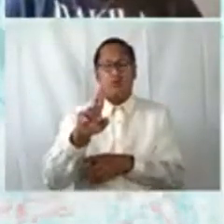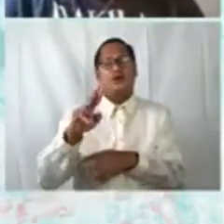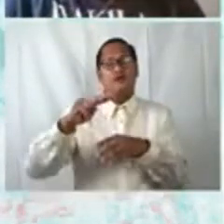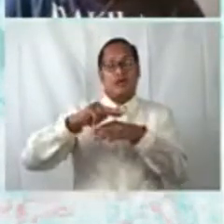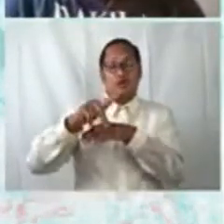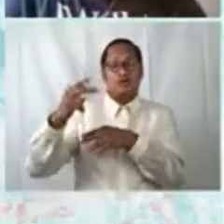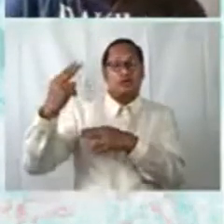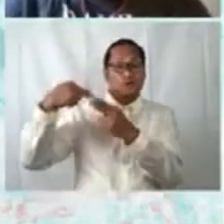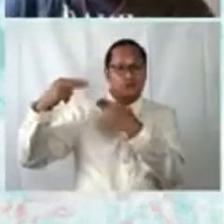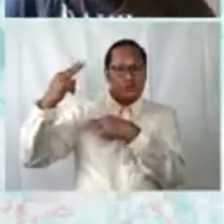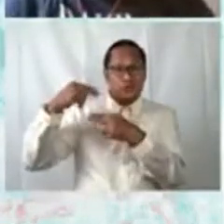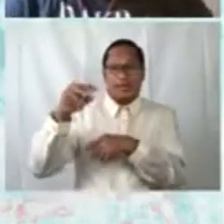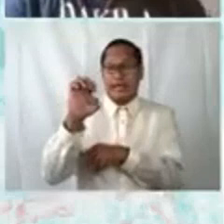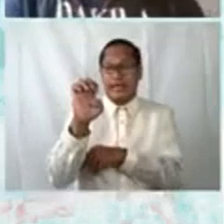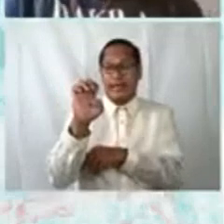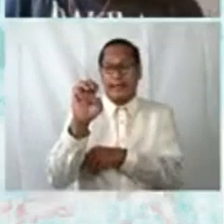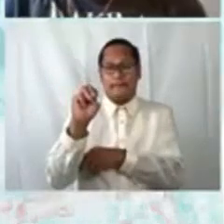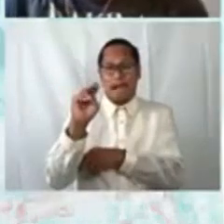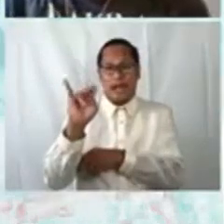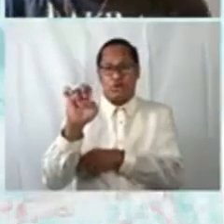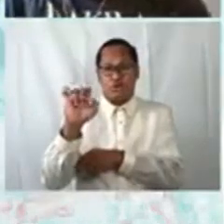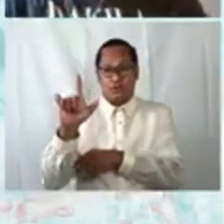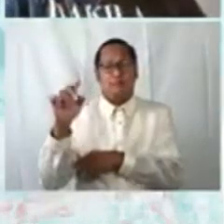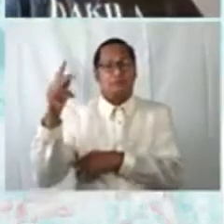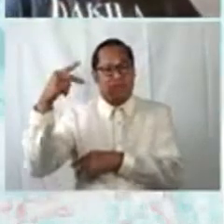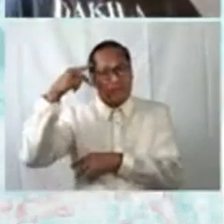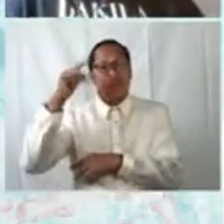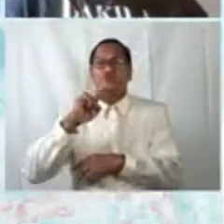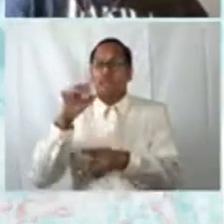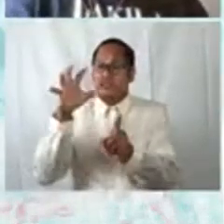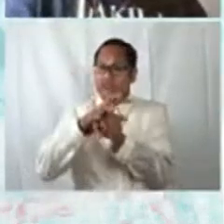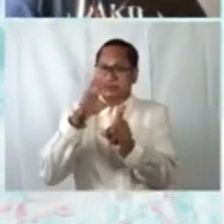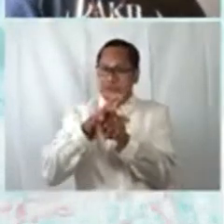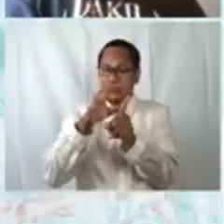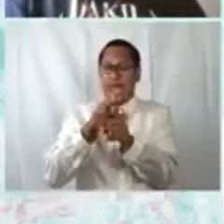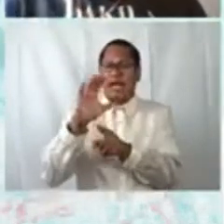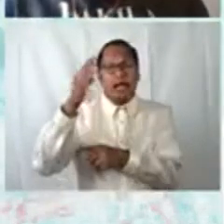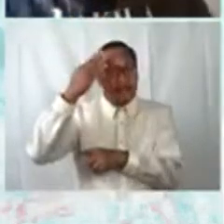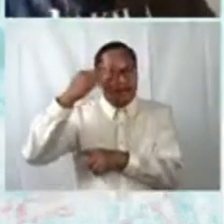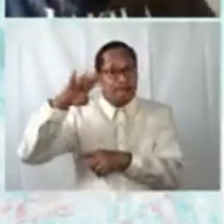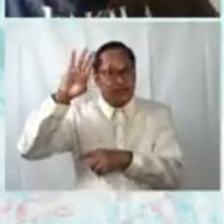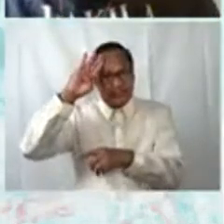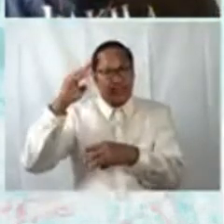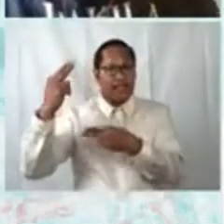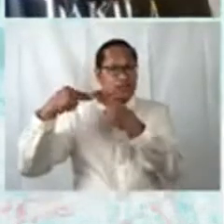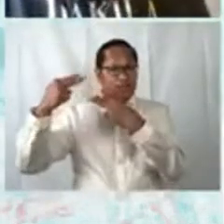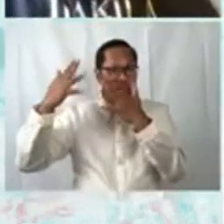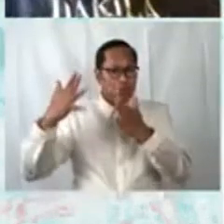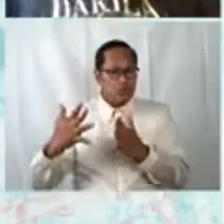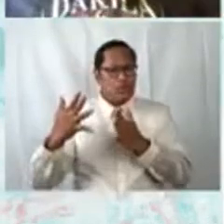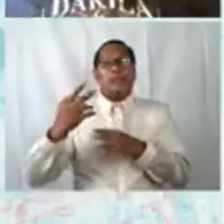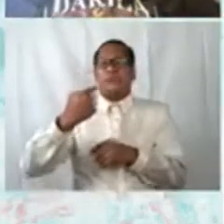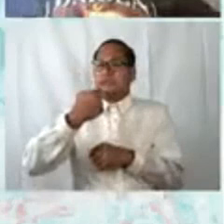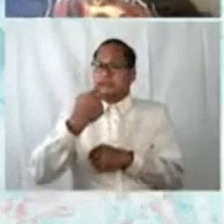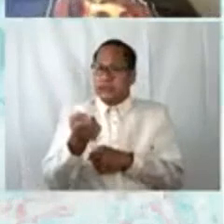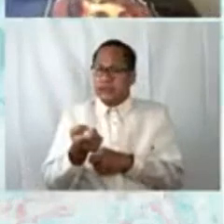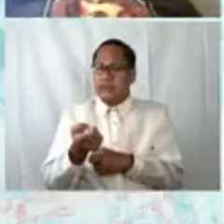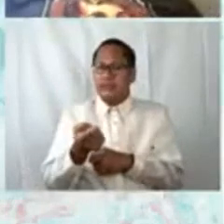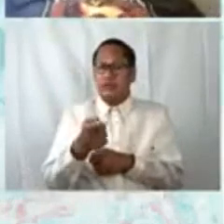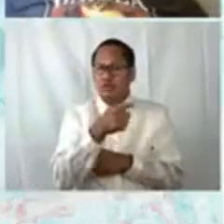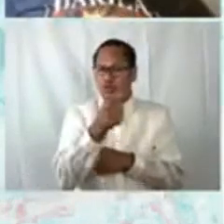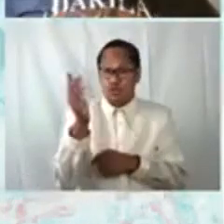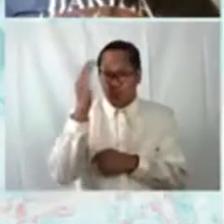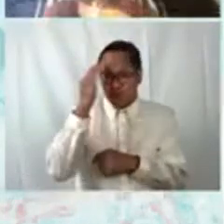si Emmanuel Franco Calairo, isang sikat na Cavite historian. Ang nagsasabi na, alam nyo yung August